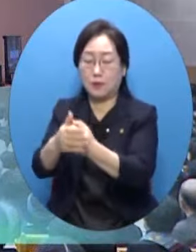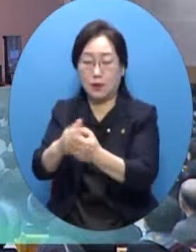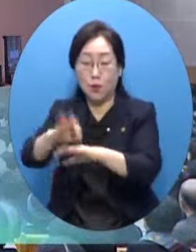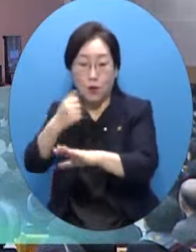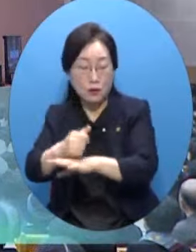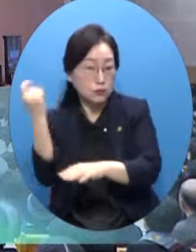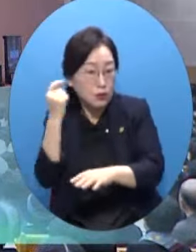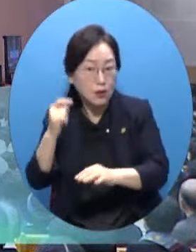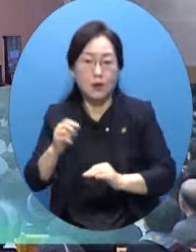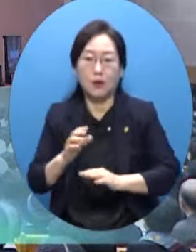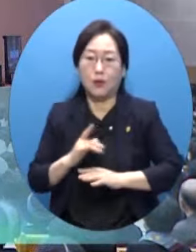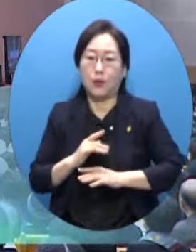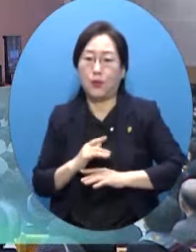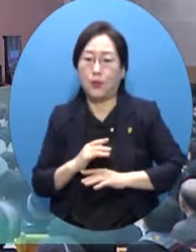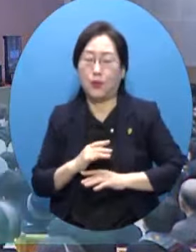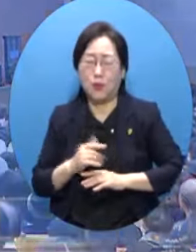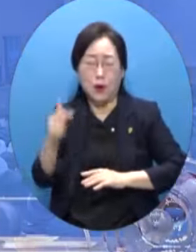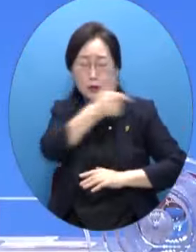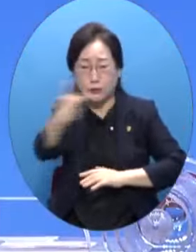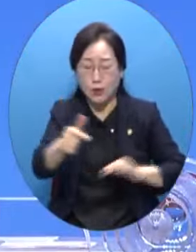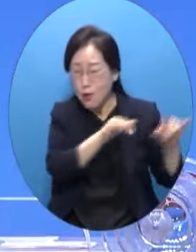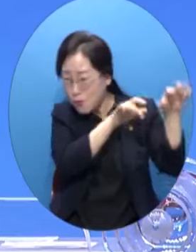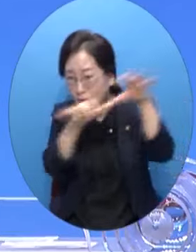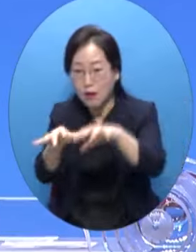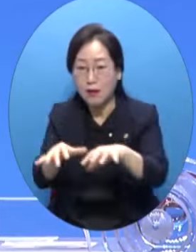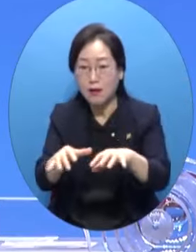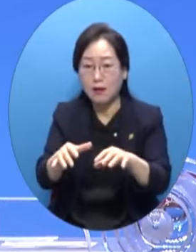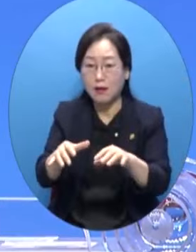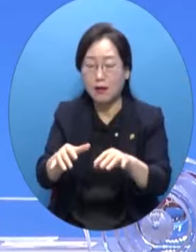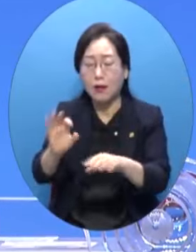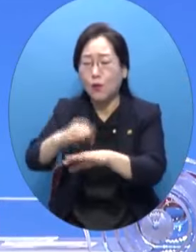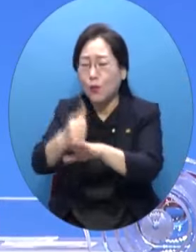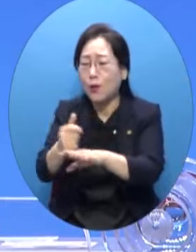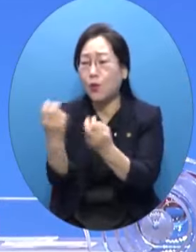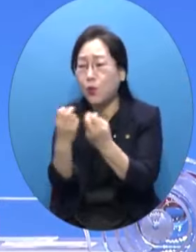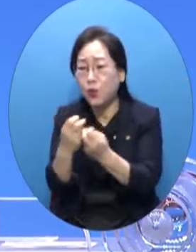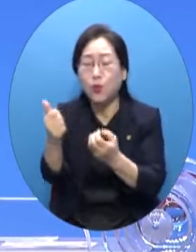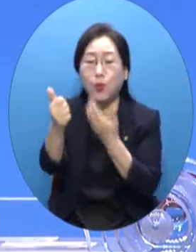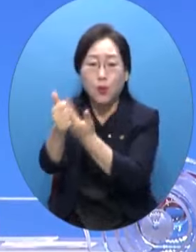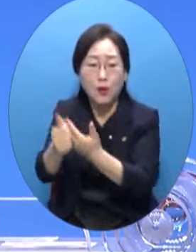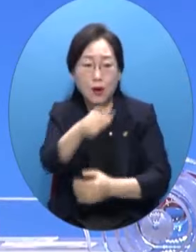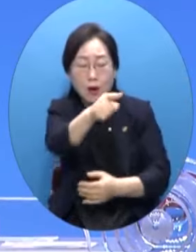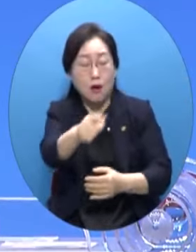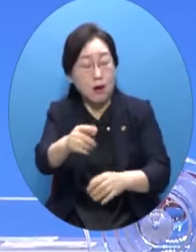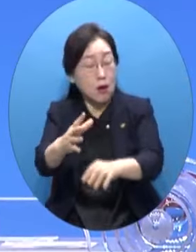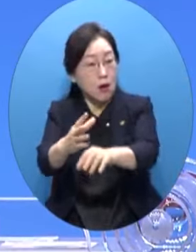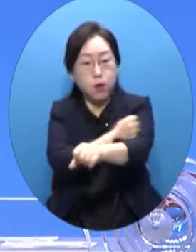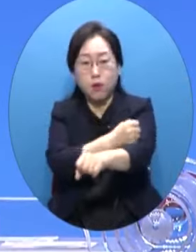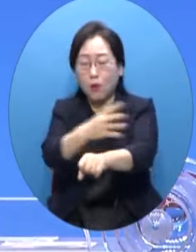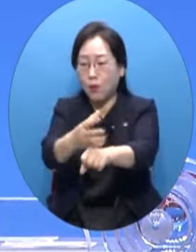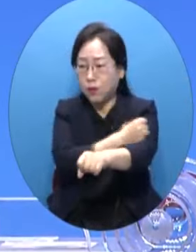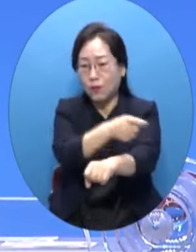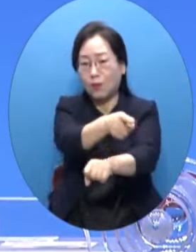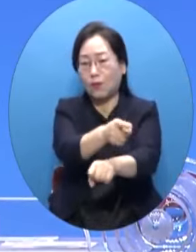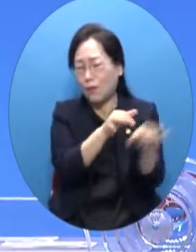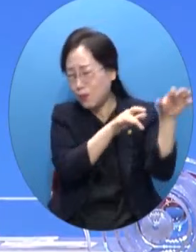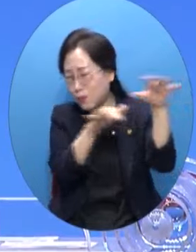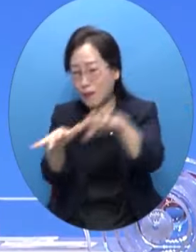두려워하여 큰 무리가 쳐들어옵니다. 왕이시여, 우리가 감당할 수 없는 어마어마한 숫자가 몰려옵니다.